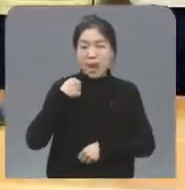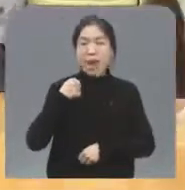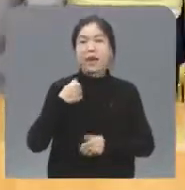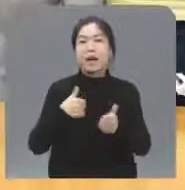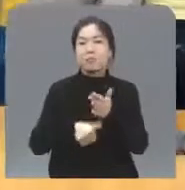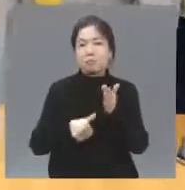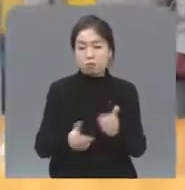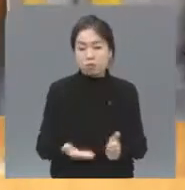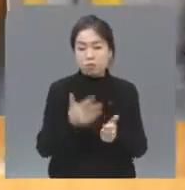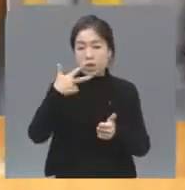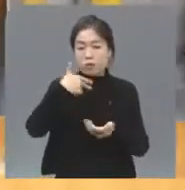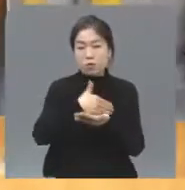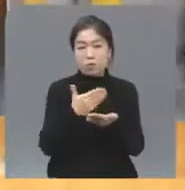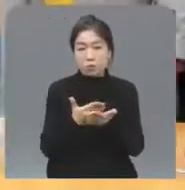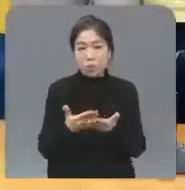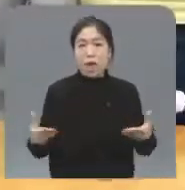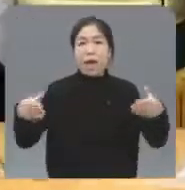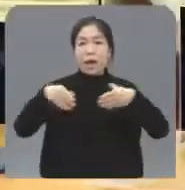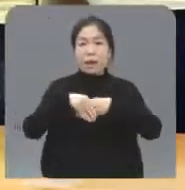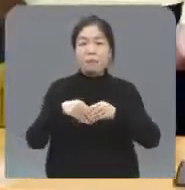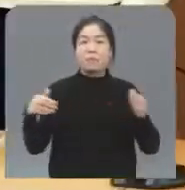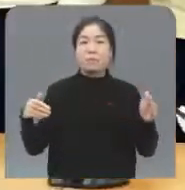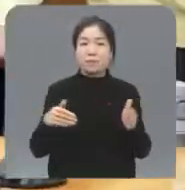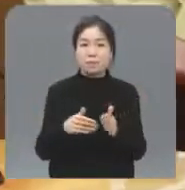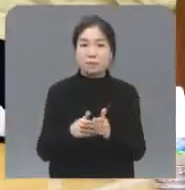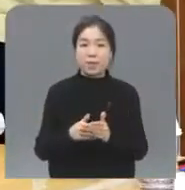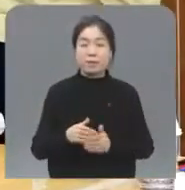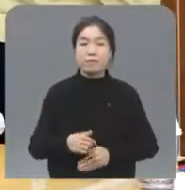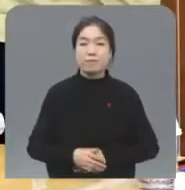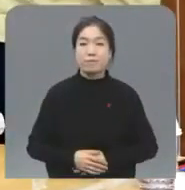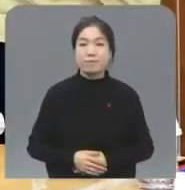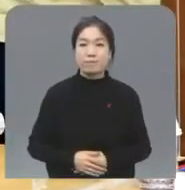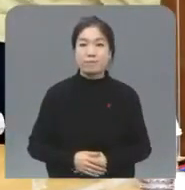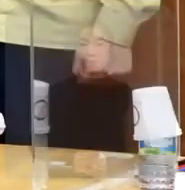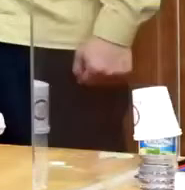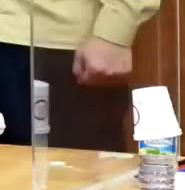육성 등 7개 사항 시행에 합의했습니다. 지금까지 단신 브리핑이었습니다.